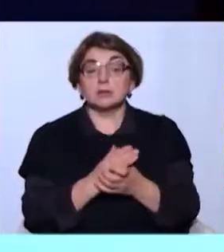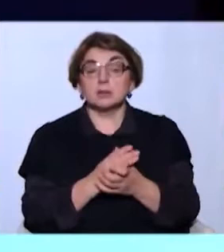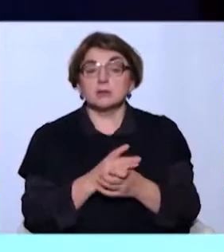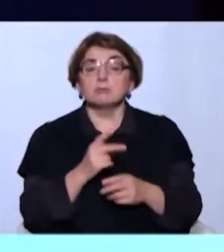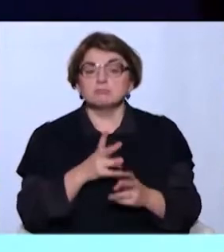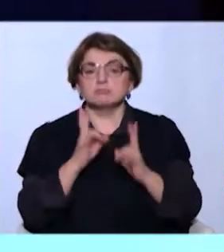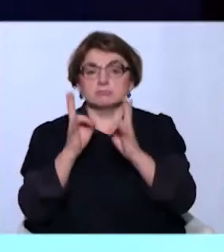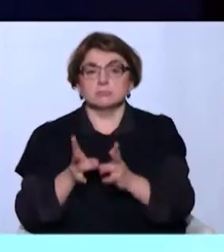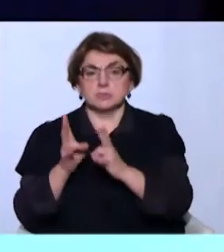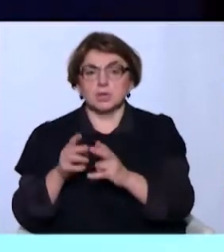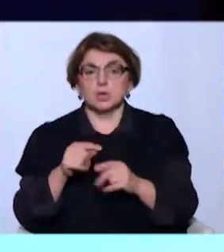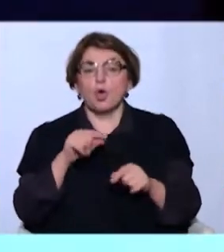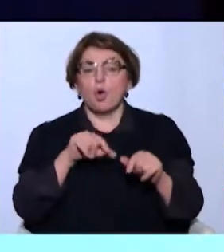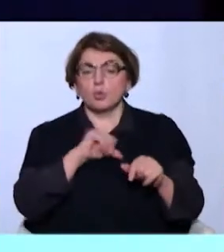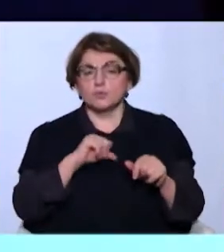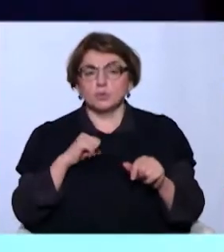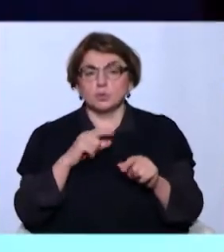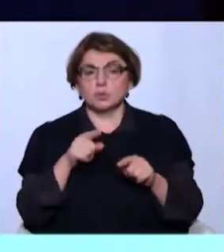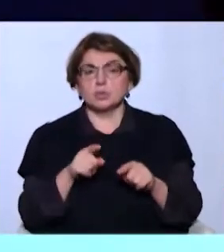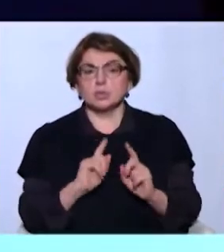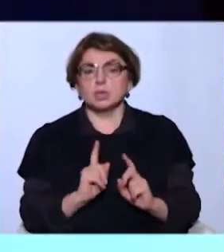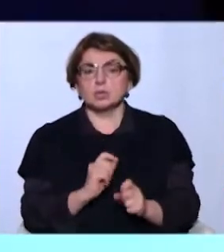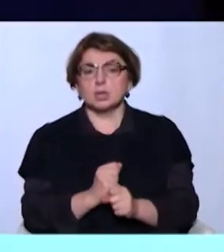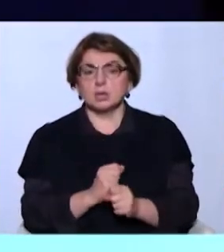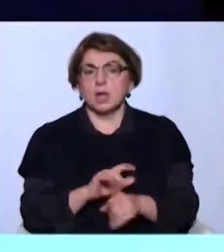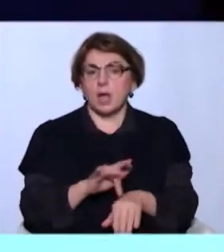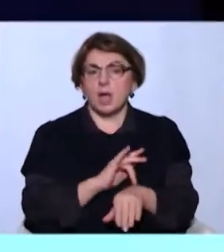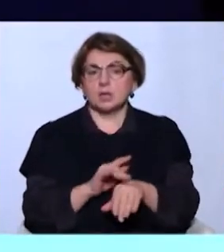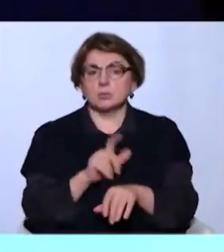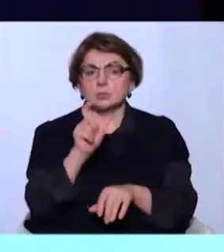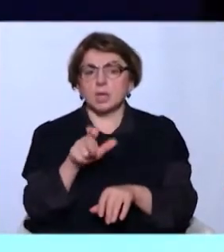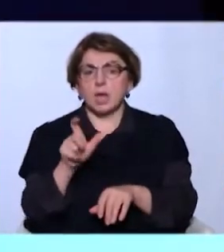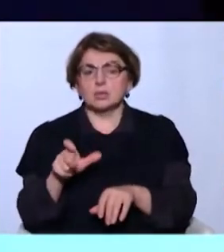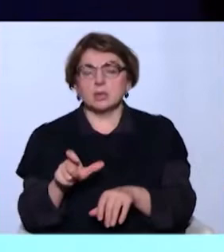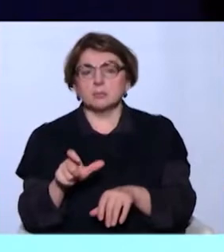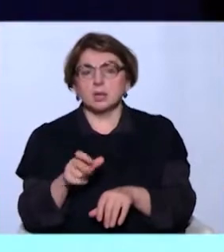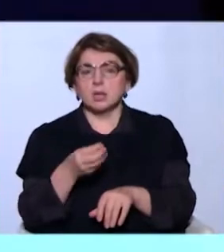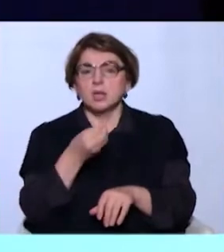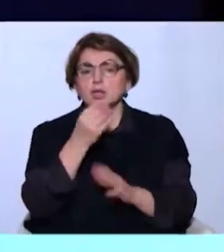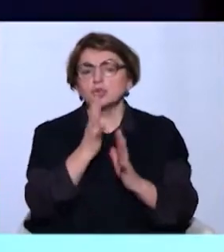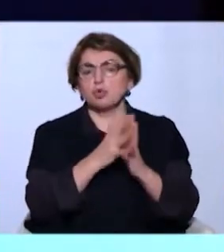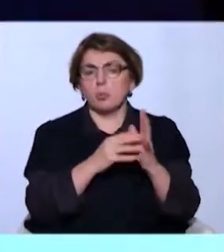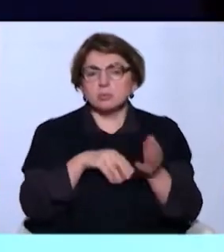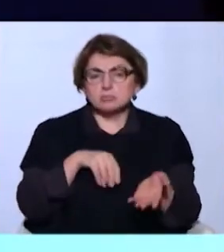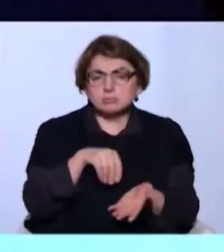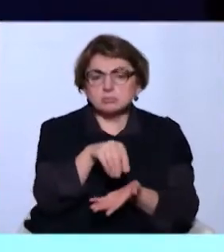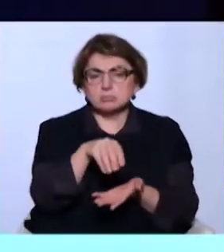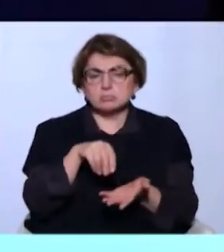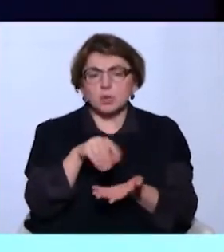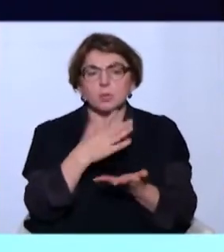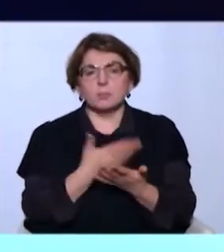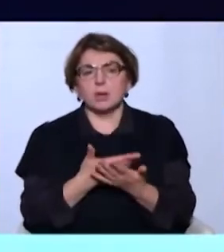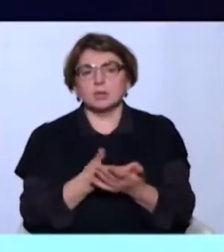ზიანის მომტანი ორგანიზმები. ისინი ანადგურებენ ადამიანების სასოფლო-სამეურნეო კულტურებს.